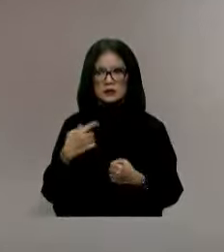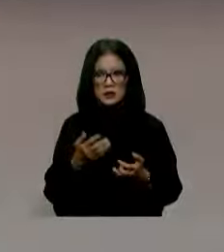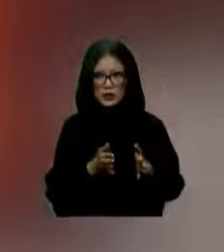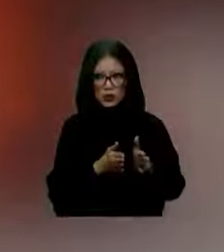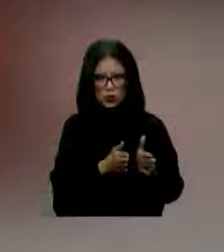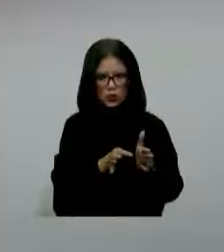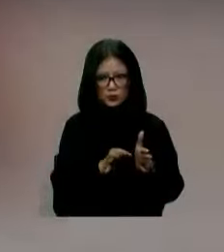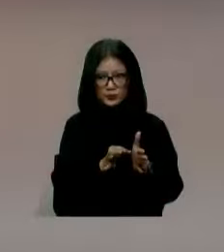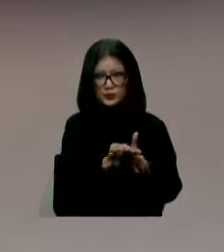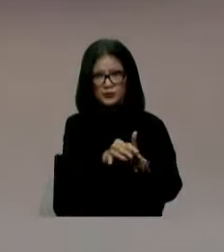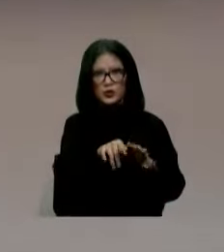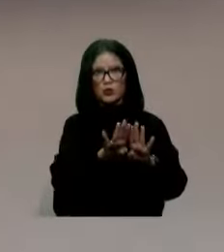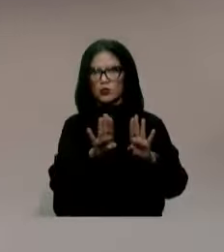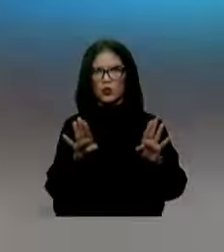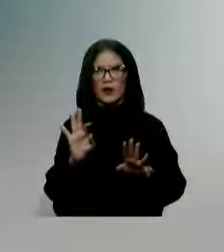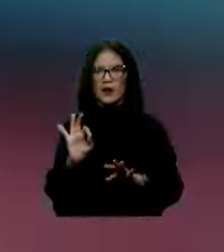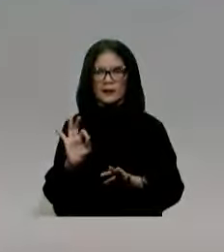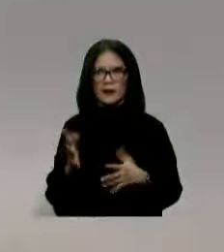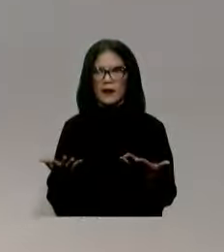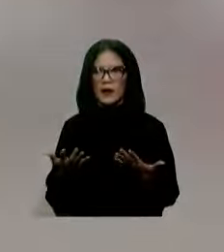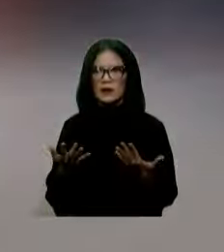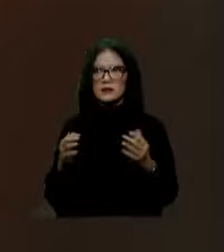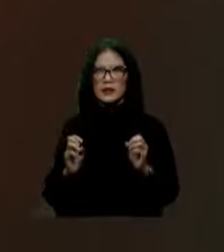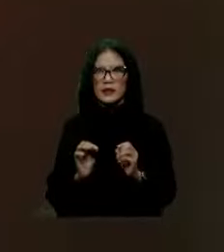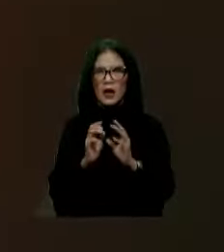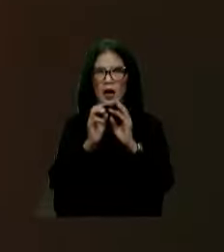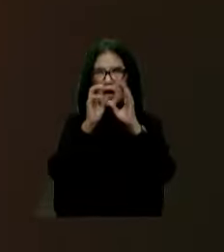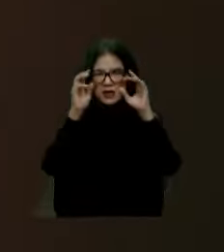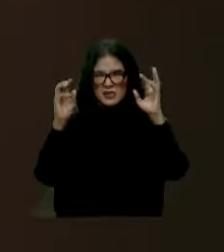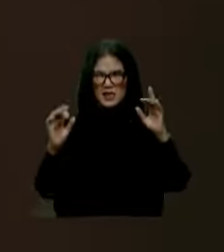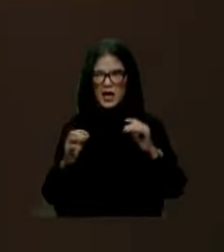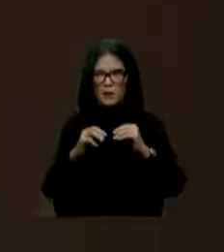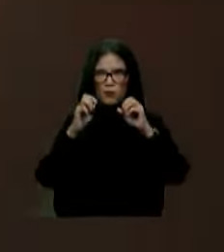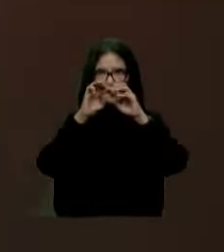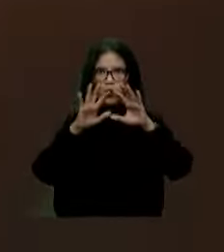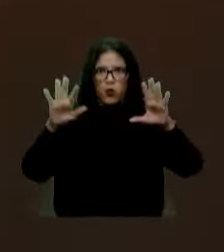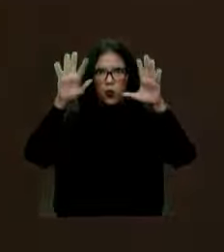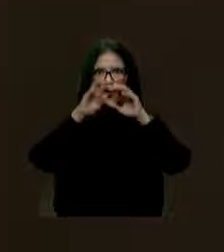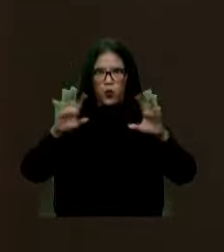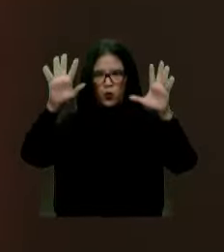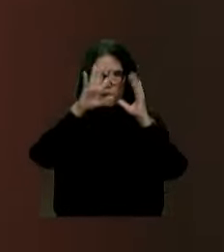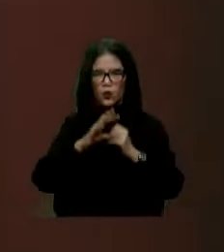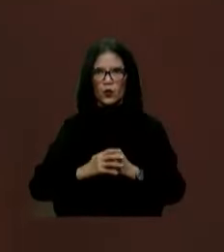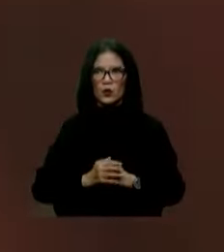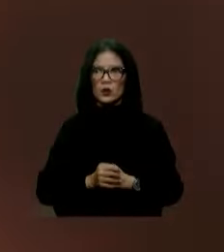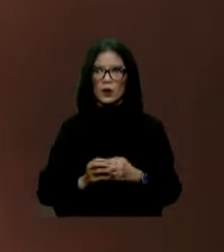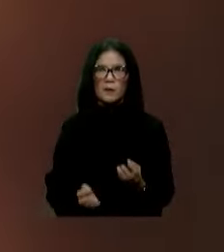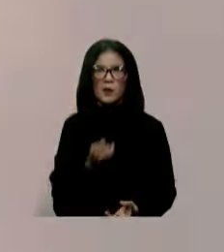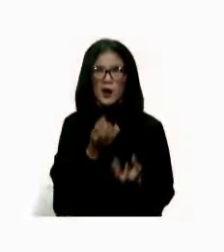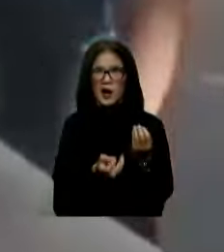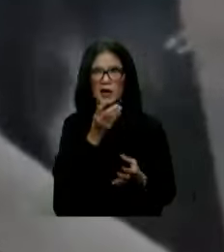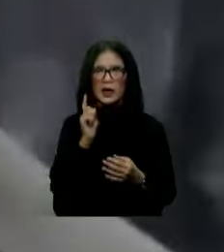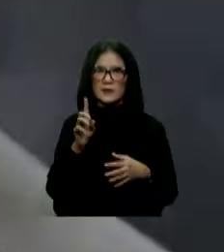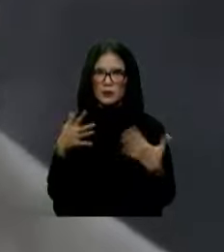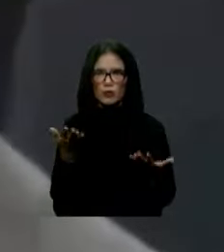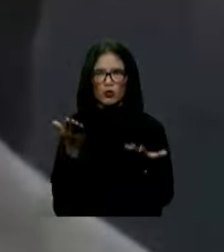los-losnya masih belum buka, memicu munculnya asap tebal yang terlihat dari kejauhan. Diduga kebakaran dipicu korsleting listrik.